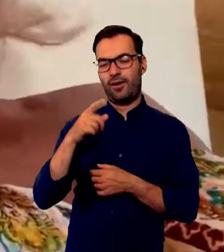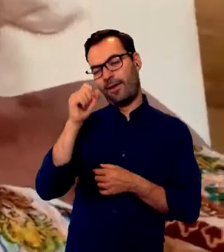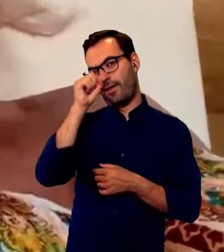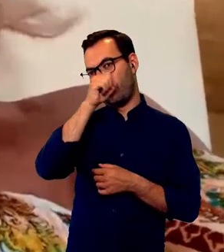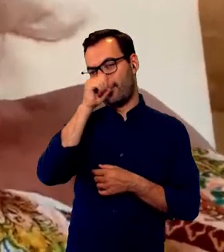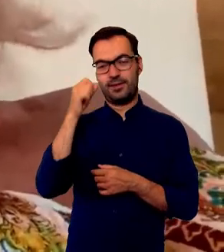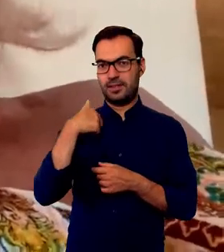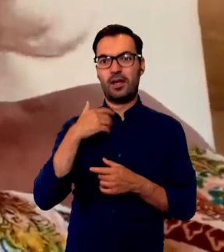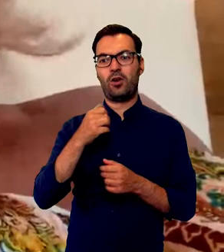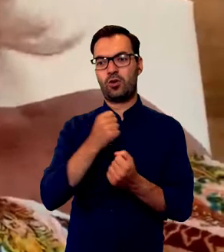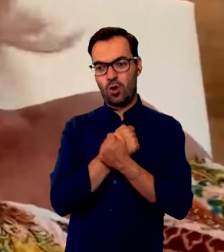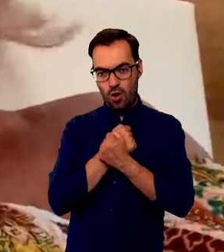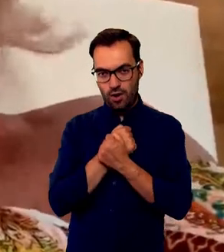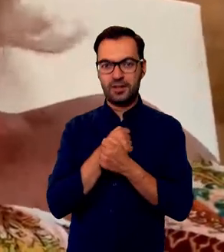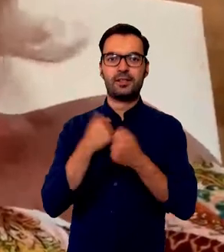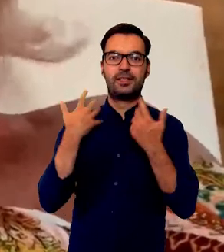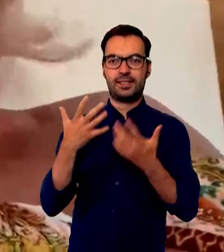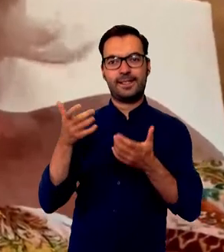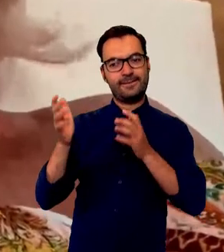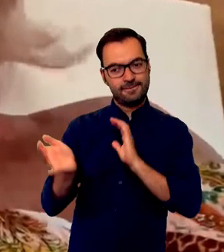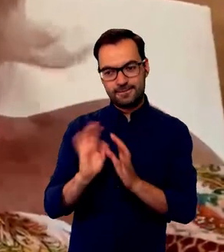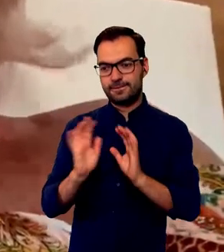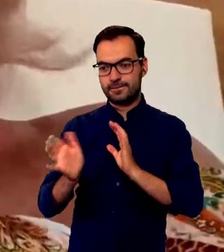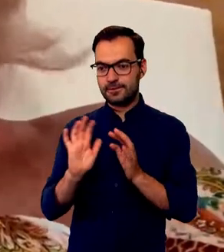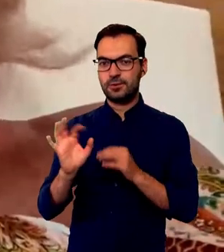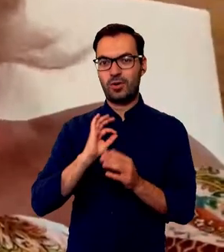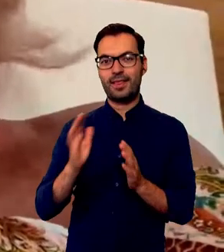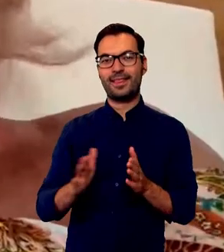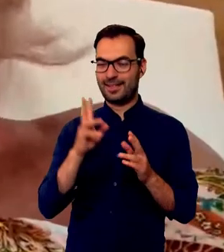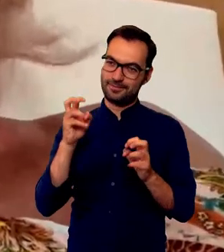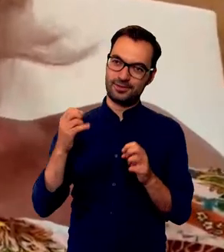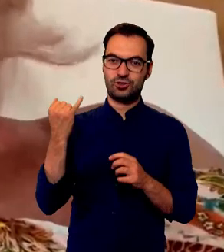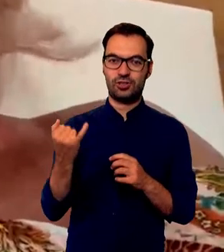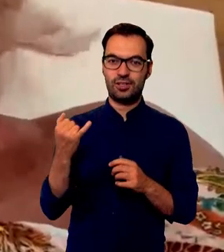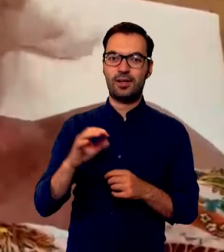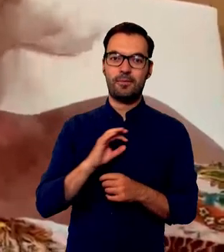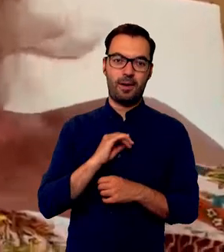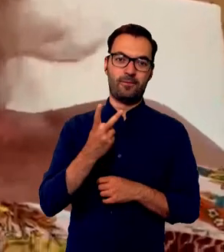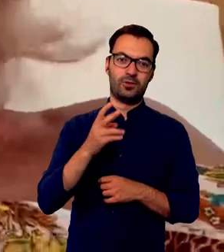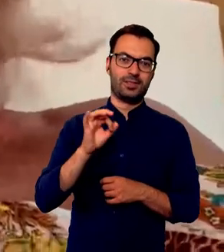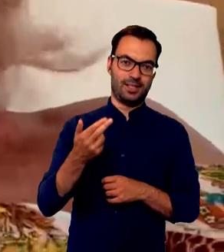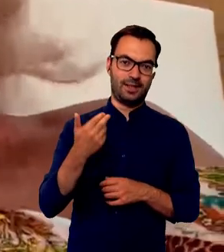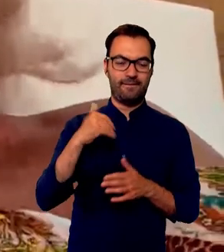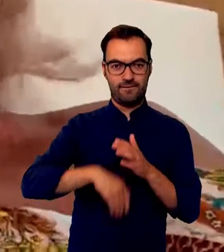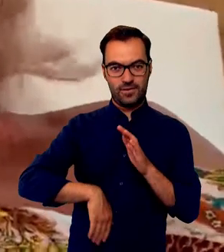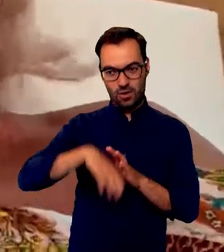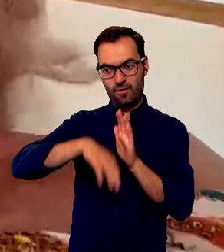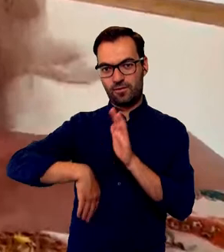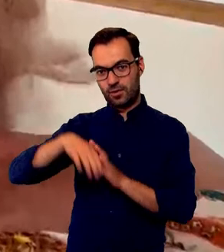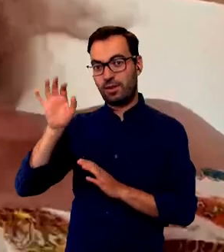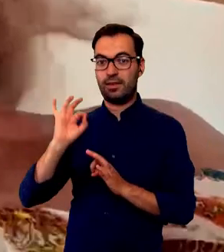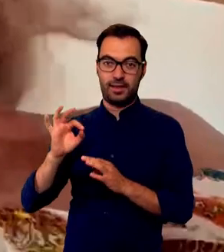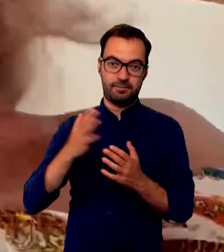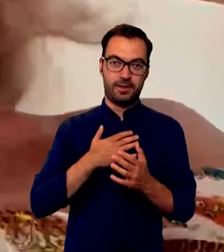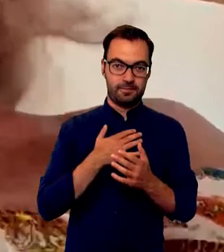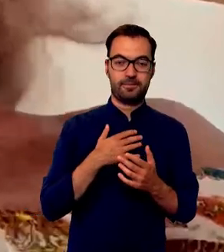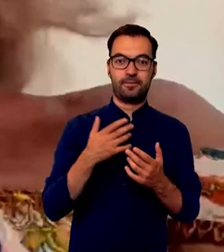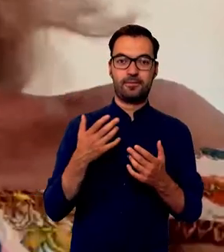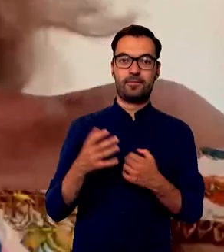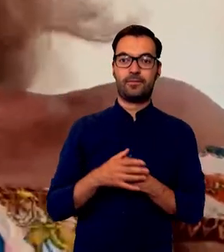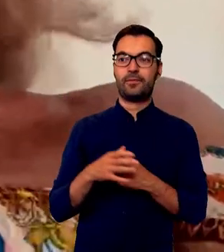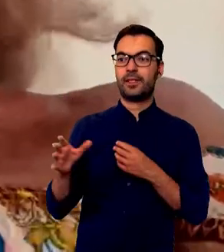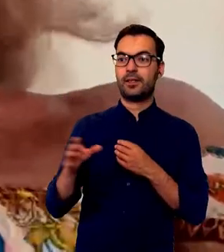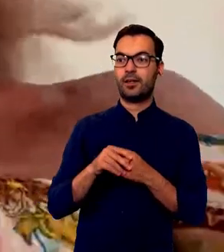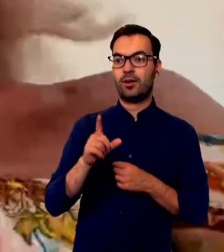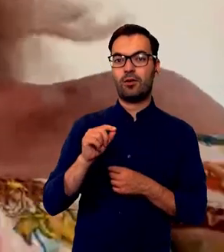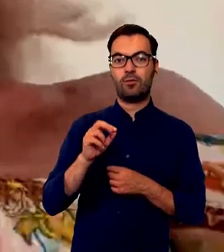Ja to kocham, ja chcę to wychować, to jest moje kolejne dziecko. Tak jak wychowałam dwóch synów, tak w tej chwili prowadzę razem z